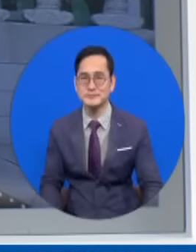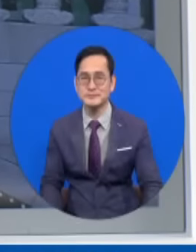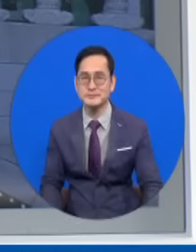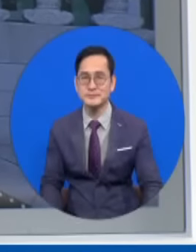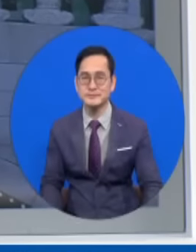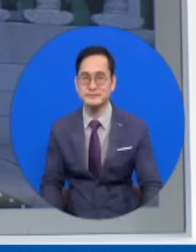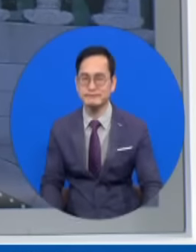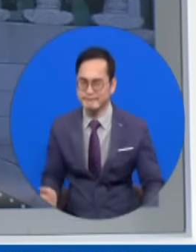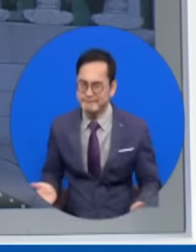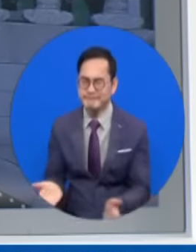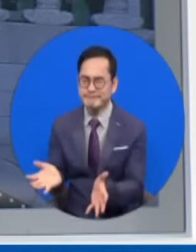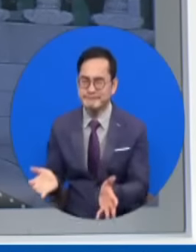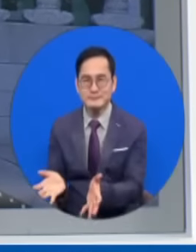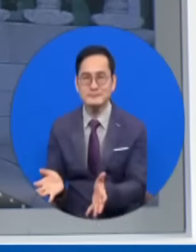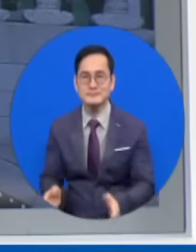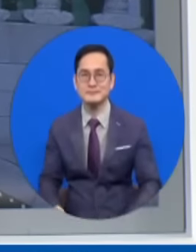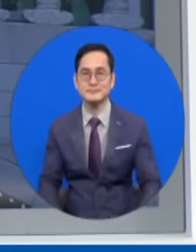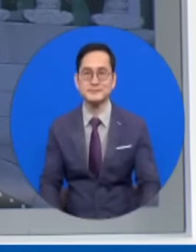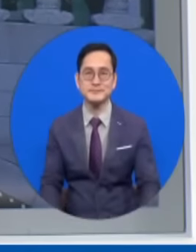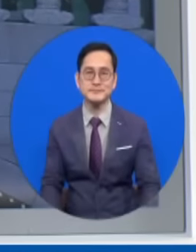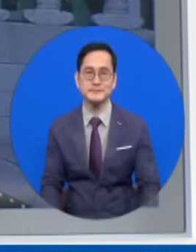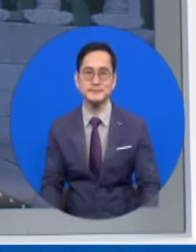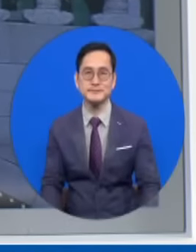자, 함께 보시죠.